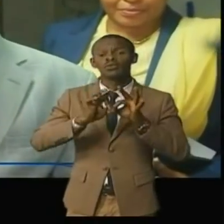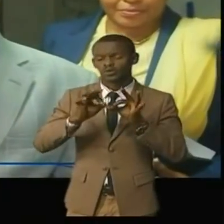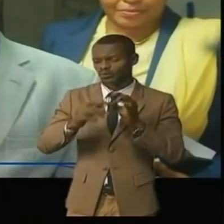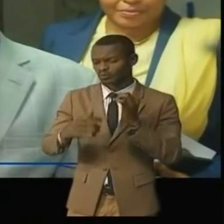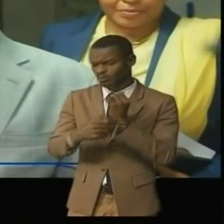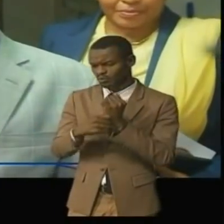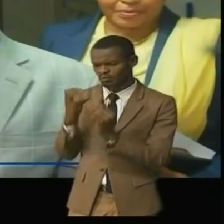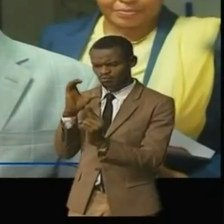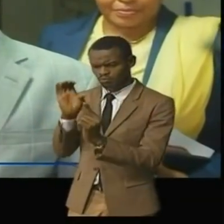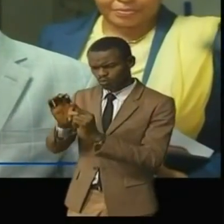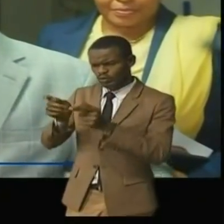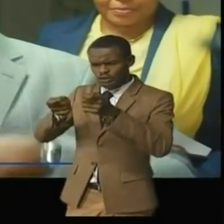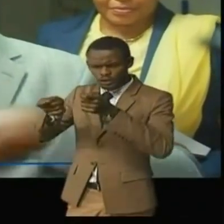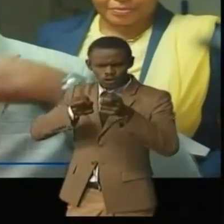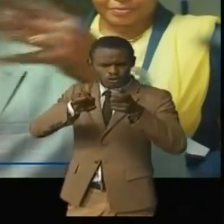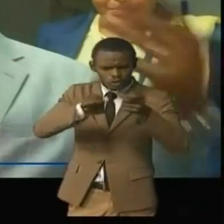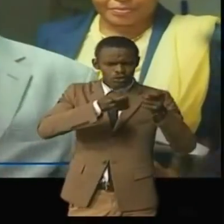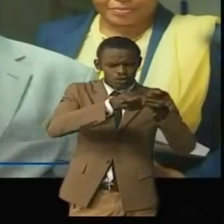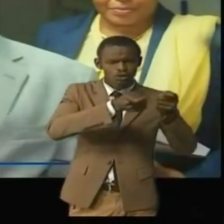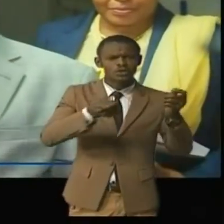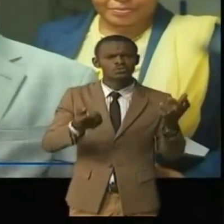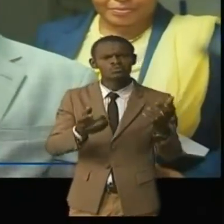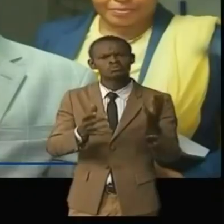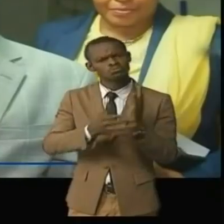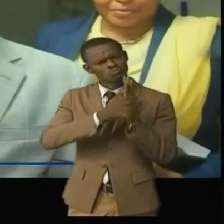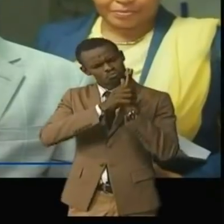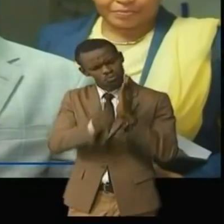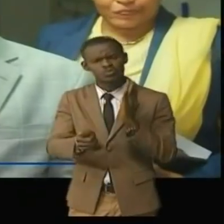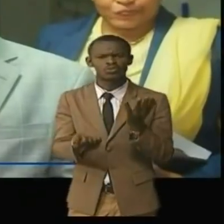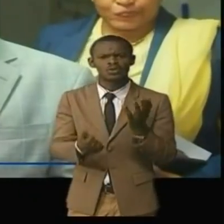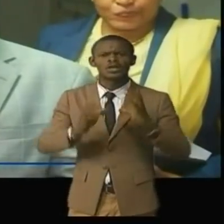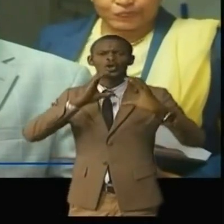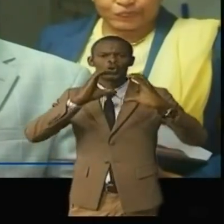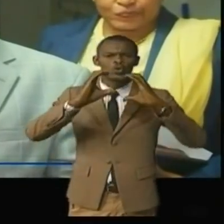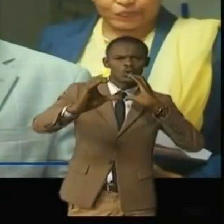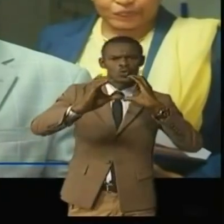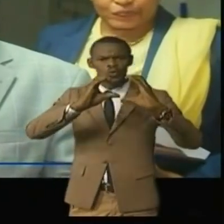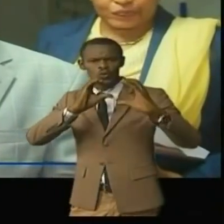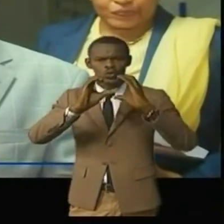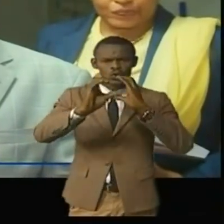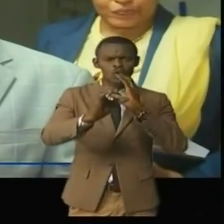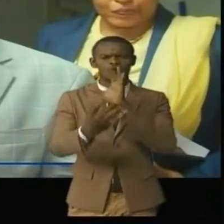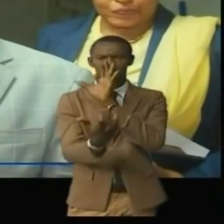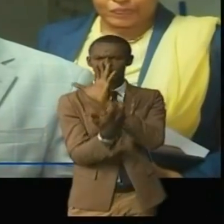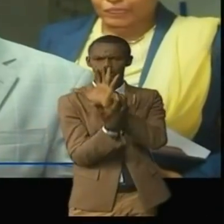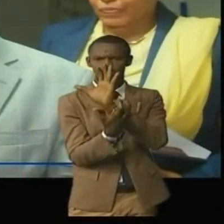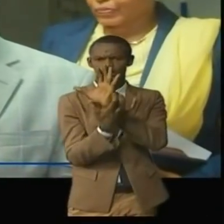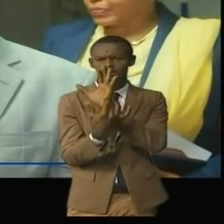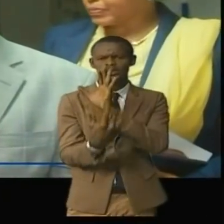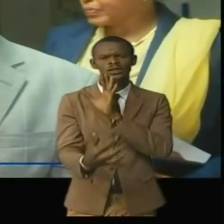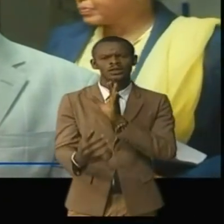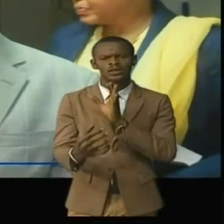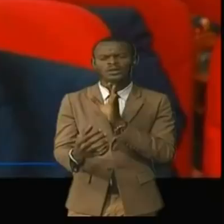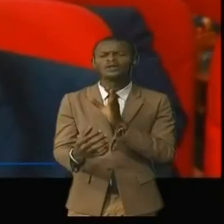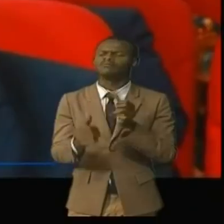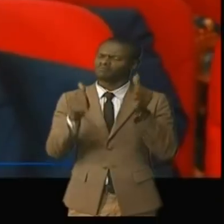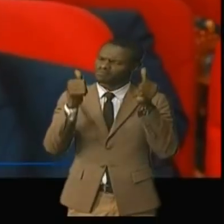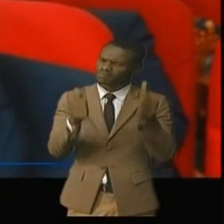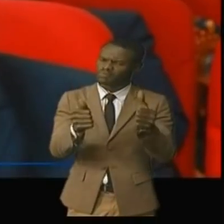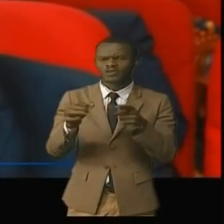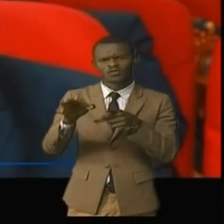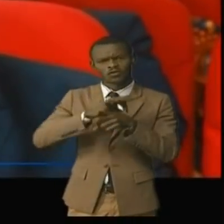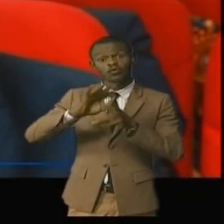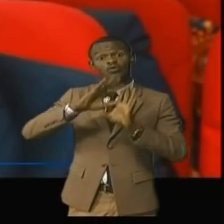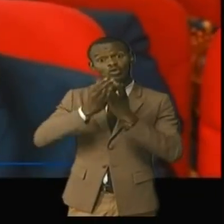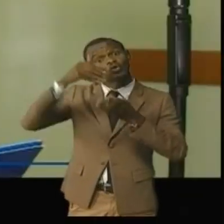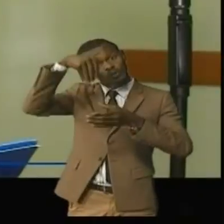et relations. Et tout cela, nous avons résumé dans ce que le directeur général a appelé la culture d'entreprise. La directrice